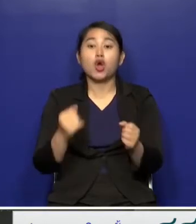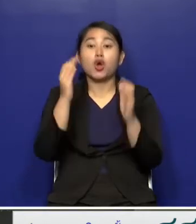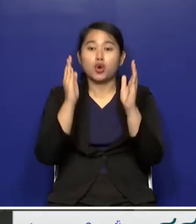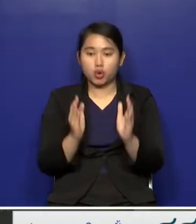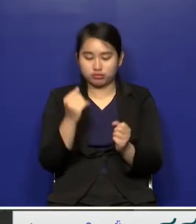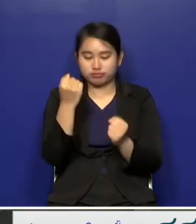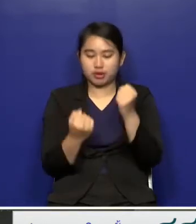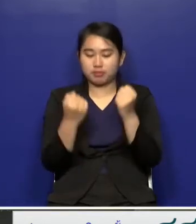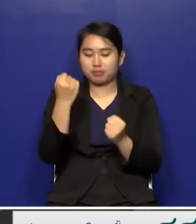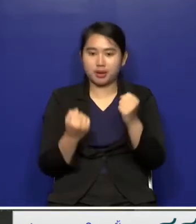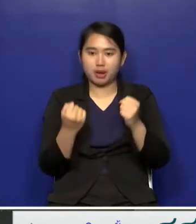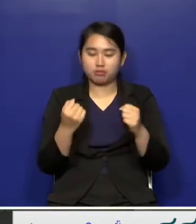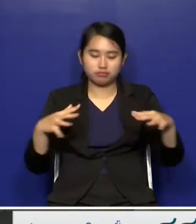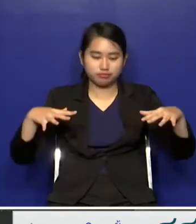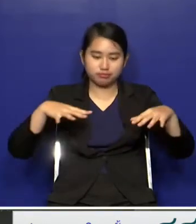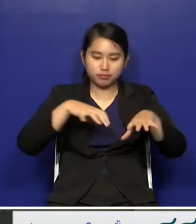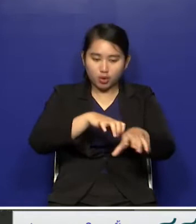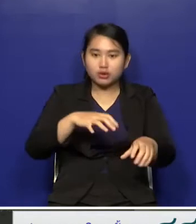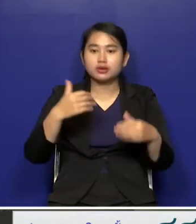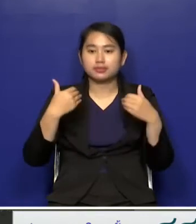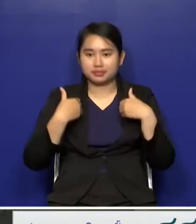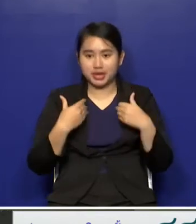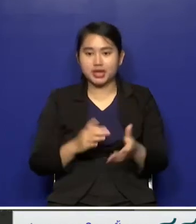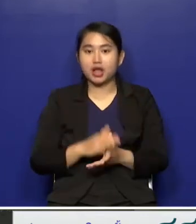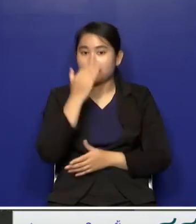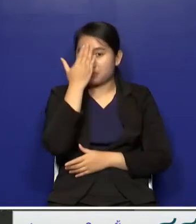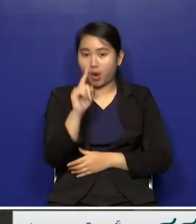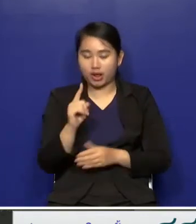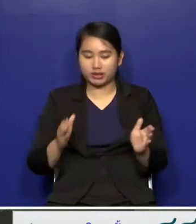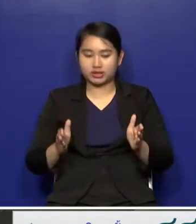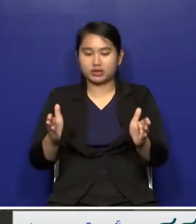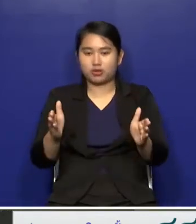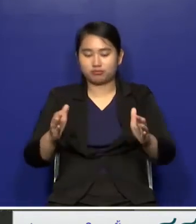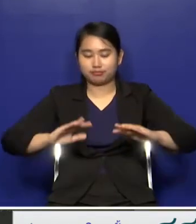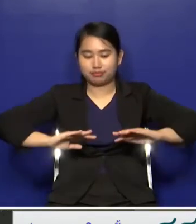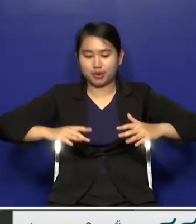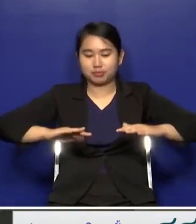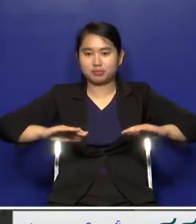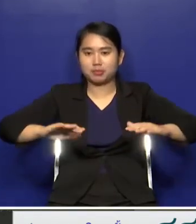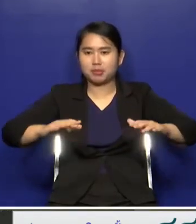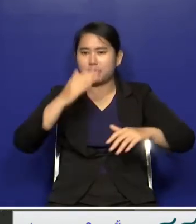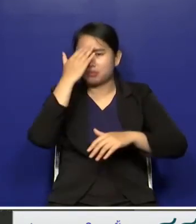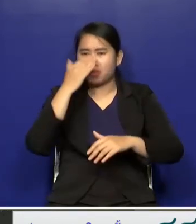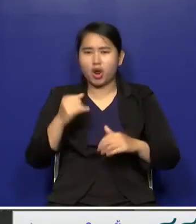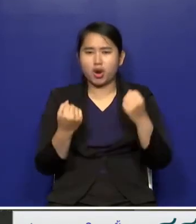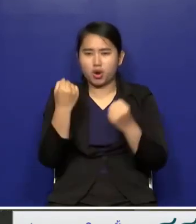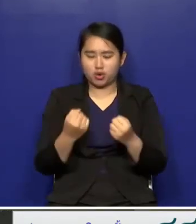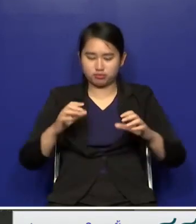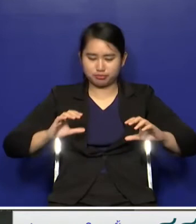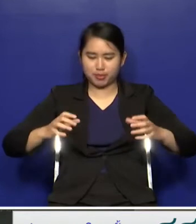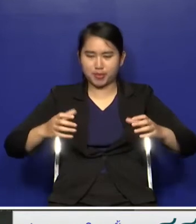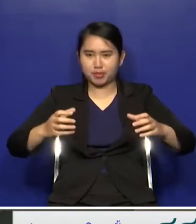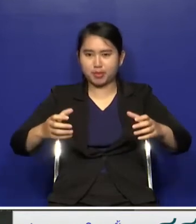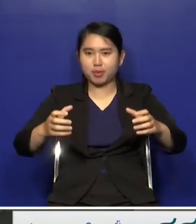จากอุบัติเหตุเนื่องจากถนนพังเพราะมีรถขนาดใหญ่วิ่งเป็นจำนวนมาก